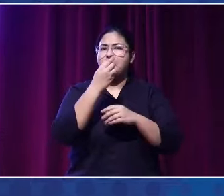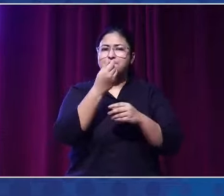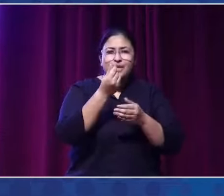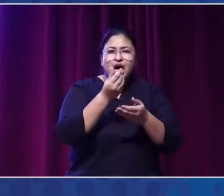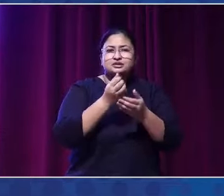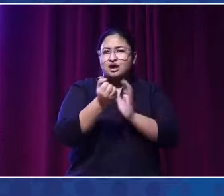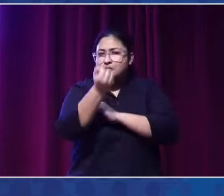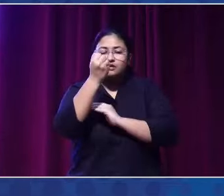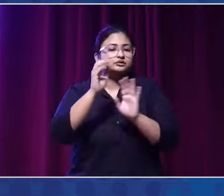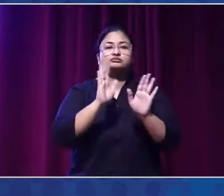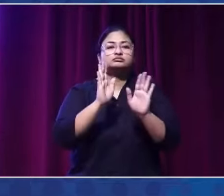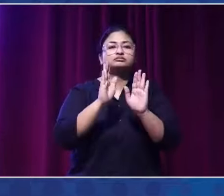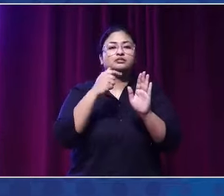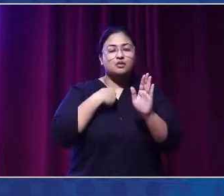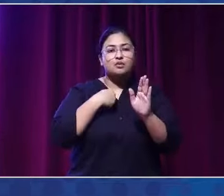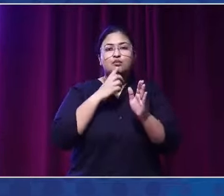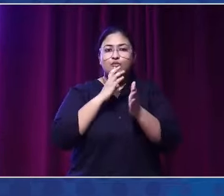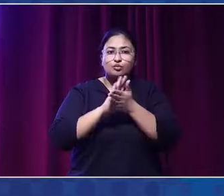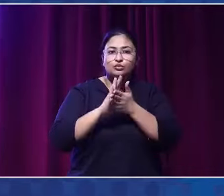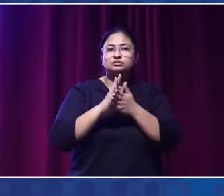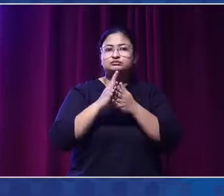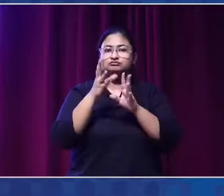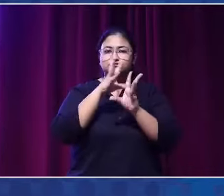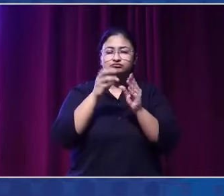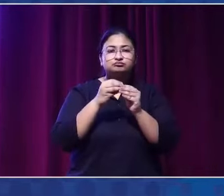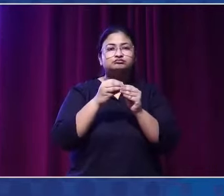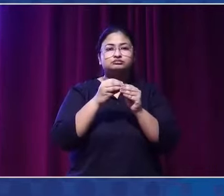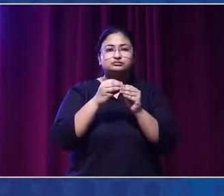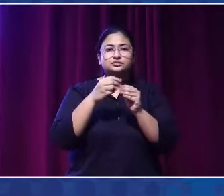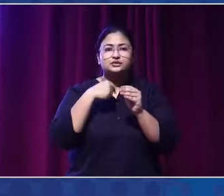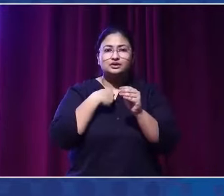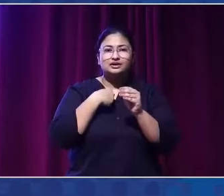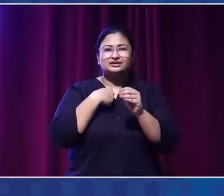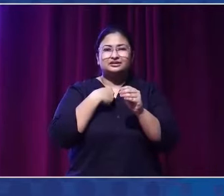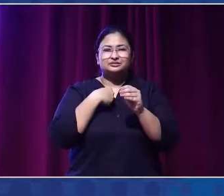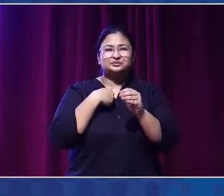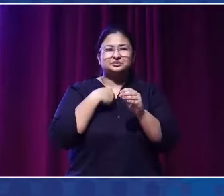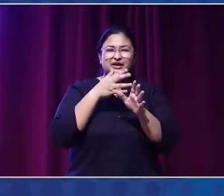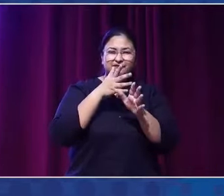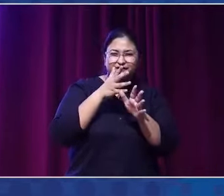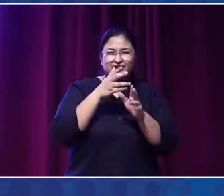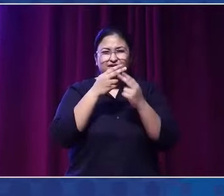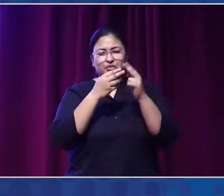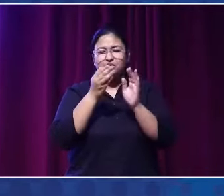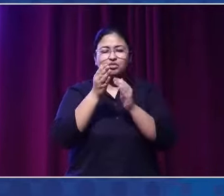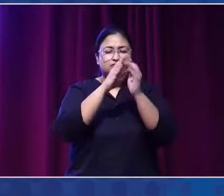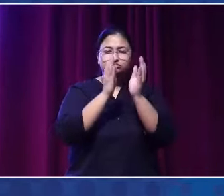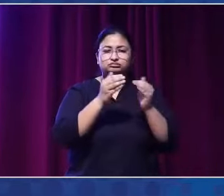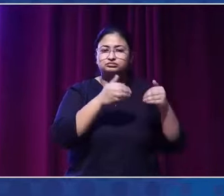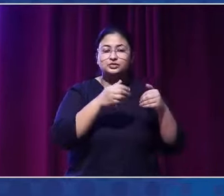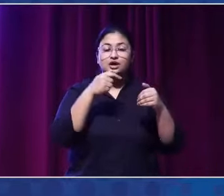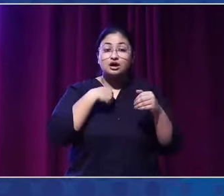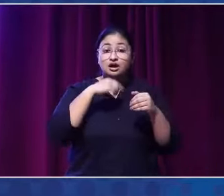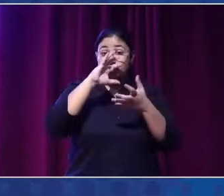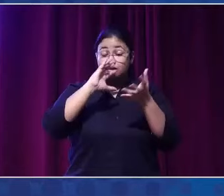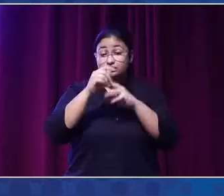देना. ये सब चीजें छुप जा रही हैं. किसी दूसरे फेक नैरेटिव में ये सब चीजें छुप जा रही हैं. कंट्री मस्ट नो